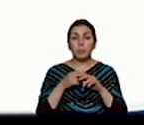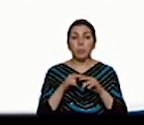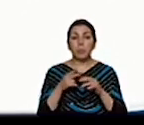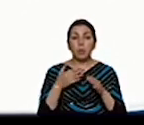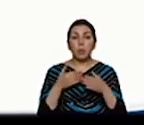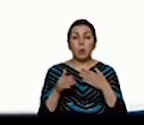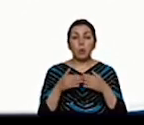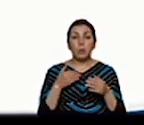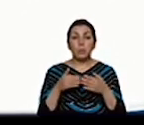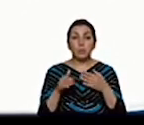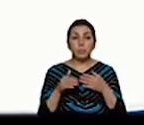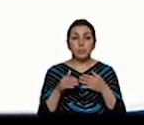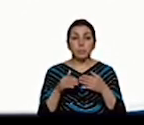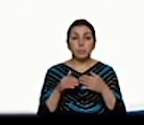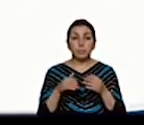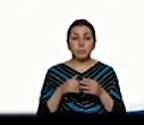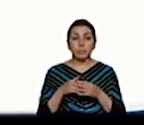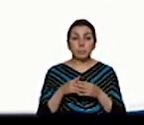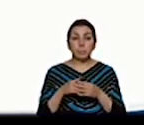qog'ozga,